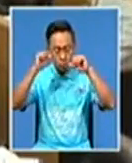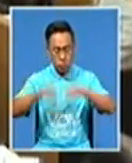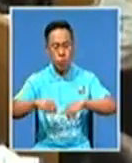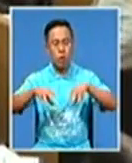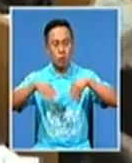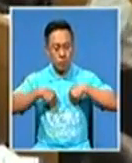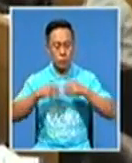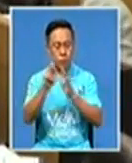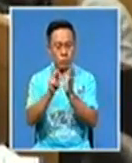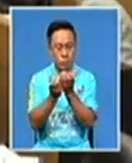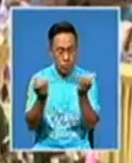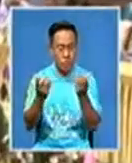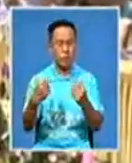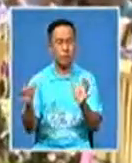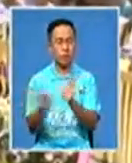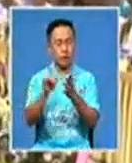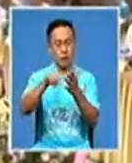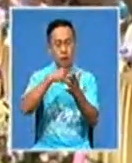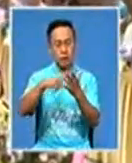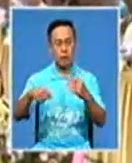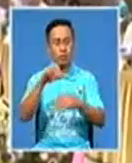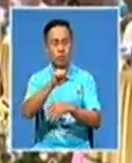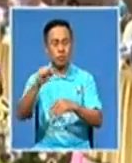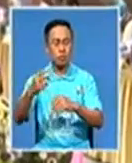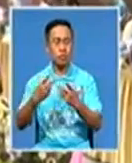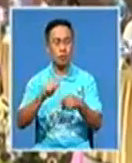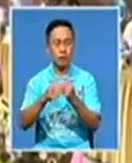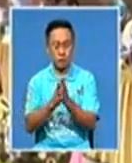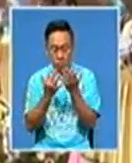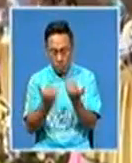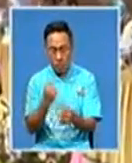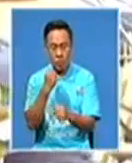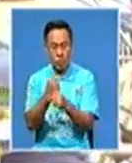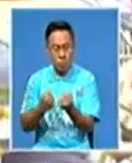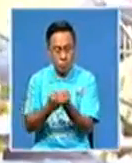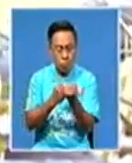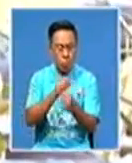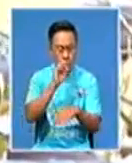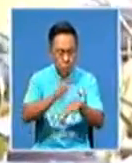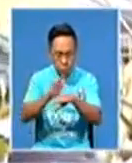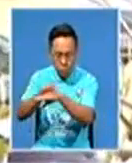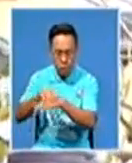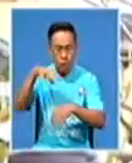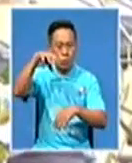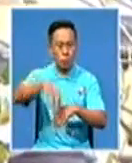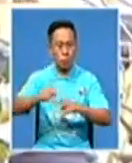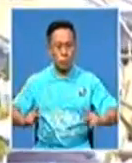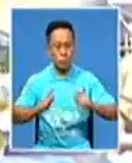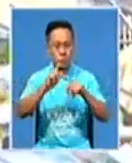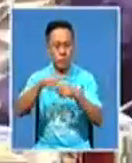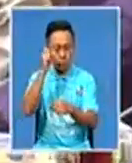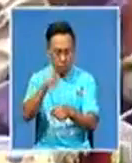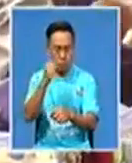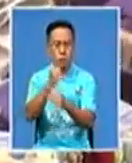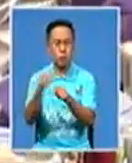ะก็เป็นไปตามระยะเวลาที่กำหนดไว้แล้วเดิมแต่สิ่งที่ผมเร่งรัดในขณะนี้ก็คือเร่งรัดการดำเนินการทุกกระทรวงทุกองค์กรมนะครับให้ทำงานให้ได้ผลสำเร็